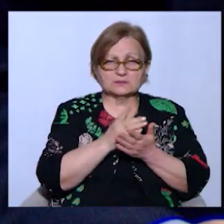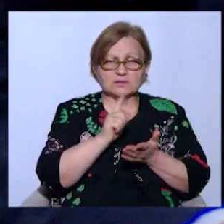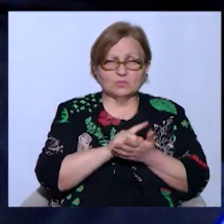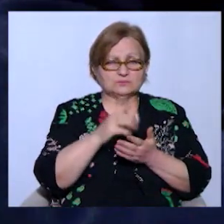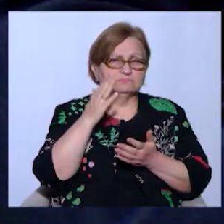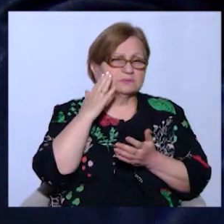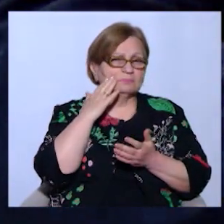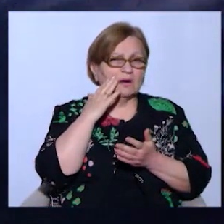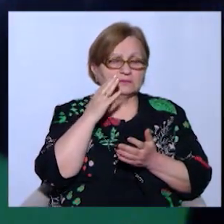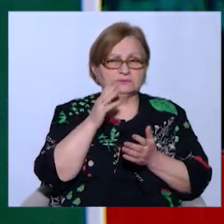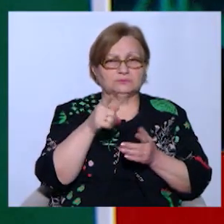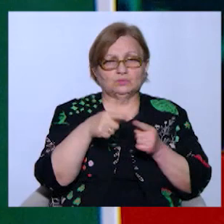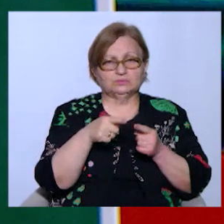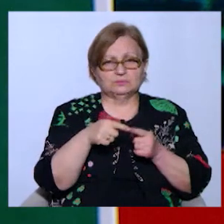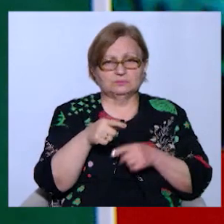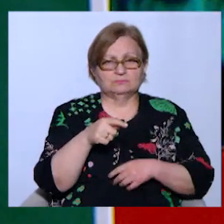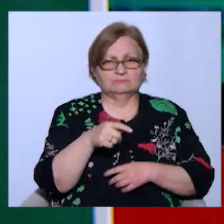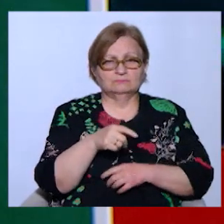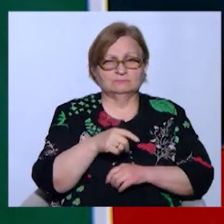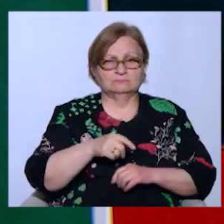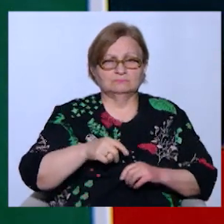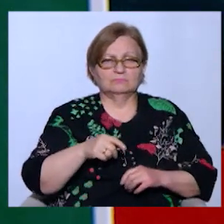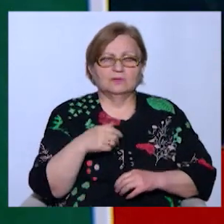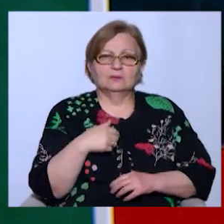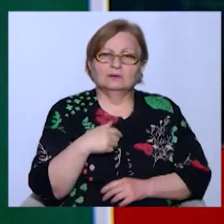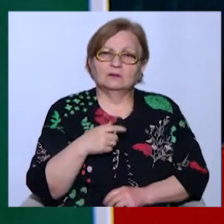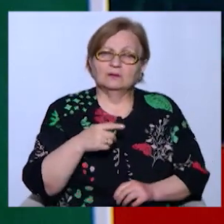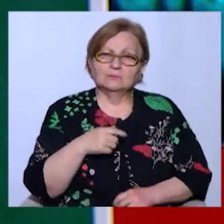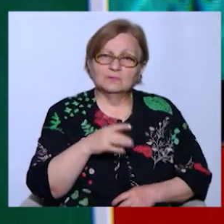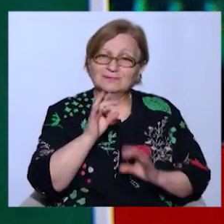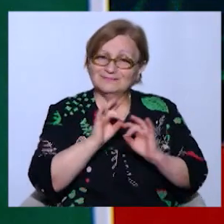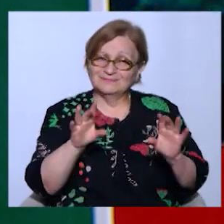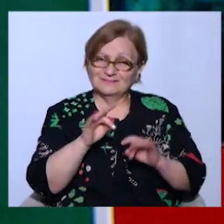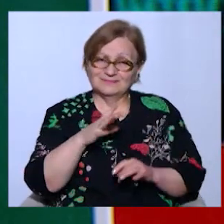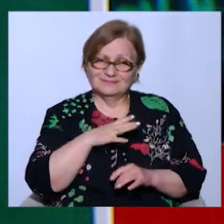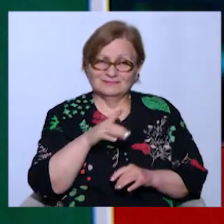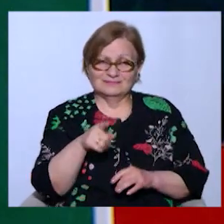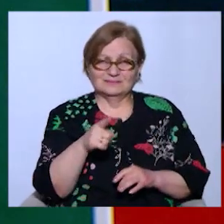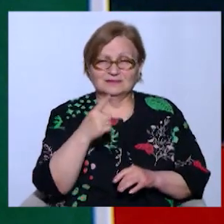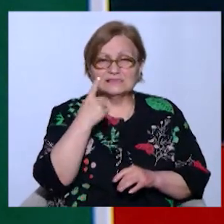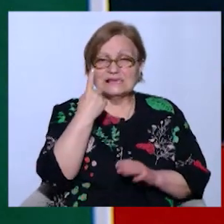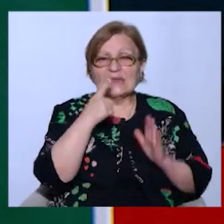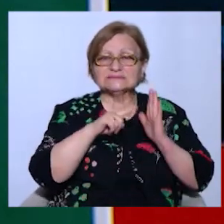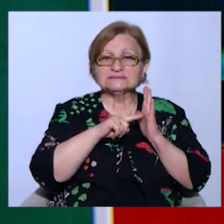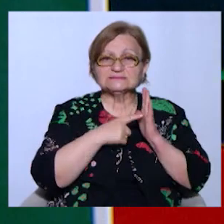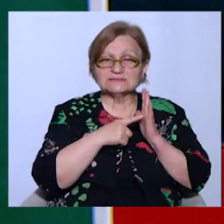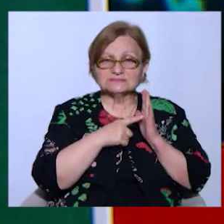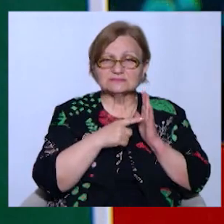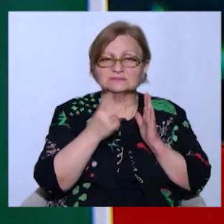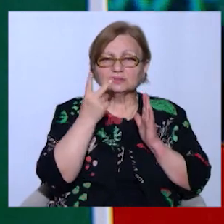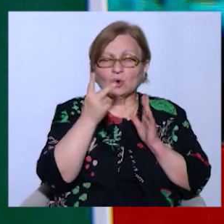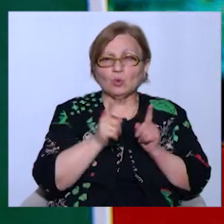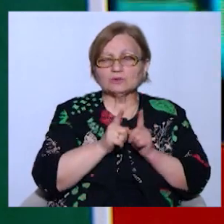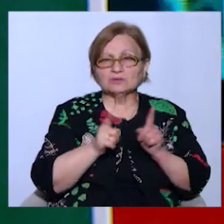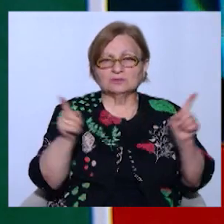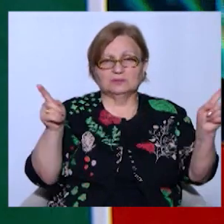მე უბრუნდები იმ განსაზღვრებას, რომ თქვი, ეს არის ერთი წერტილიდან, რომ გამოვა